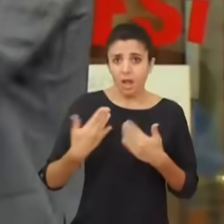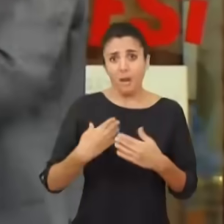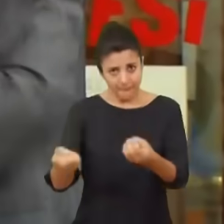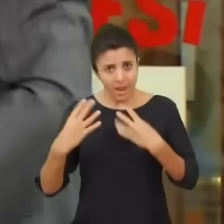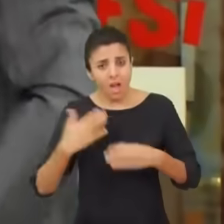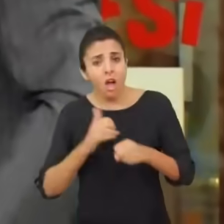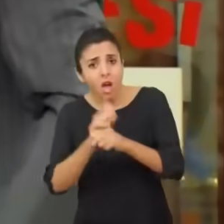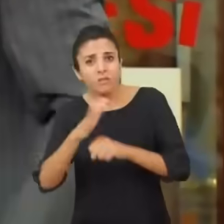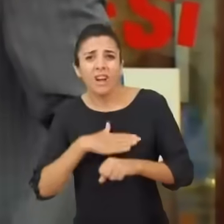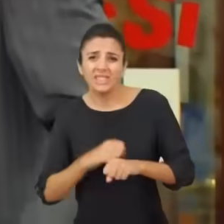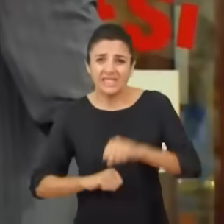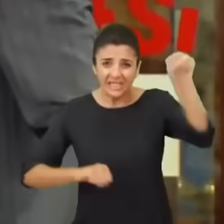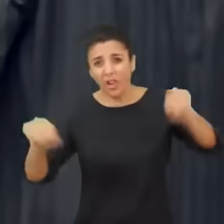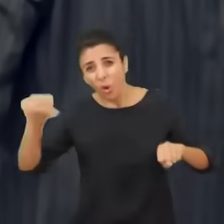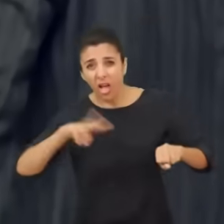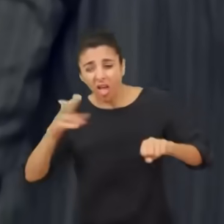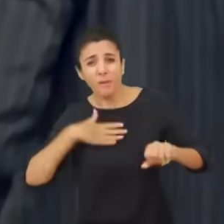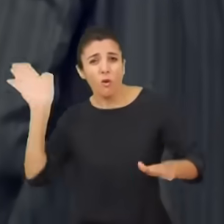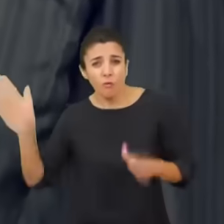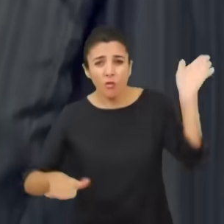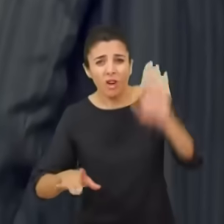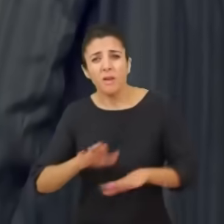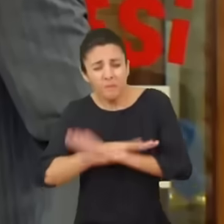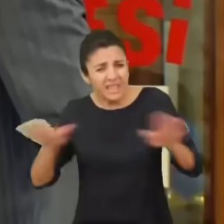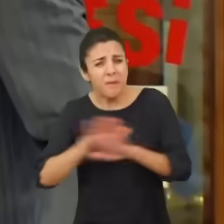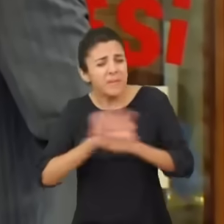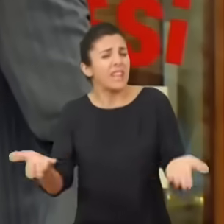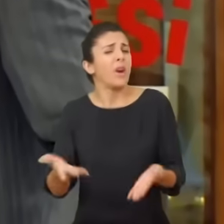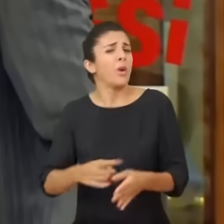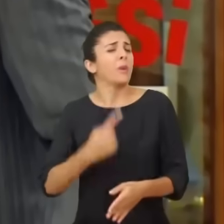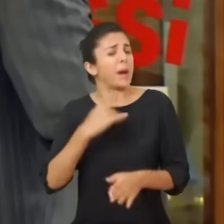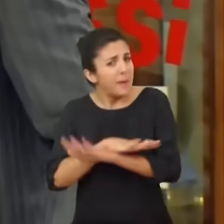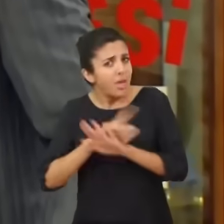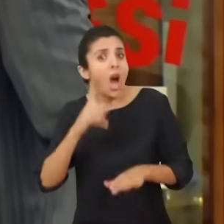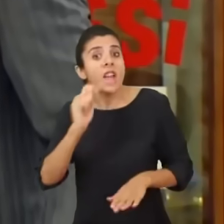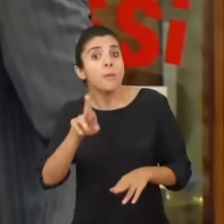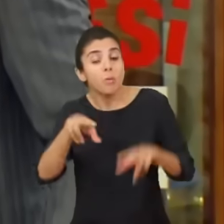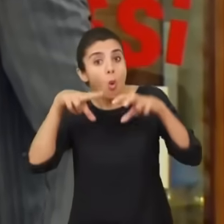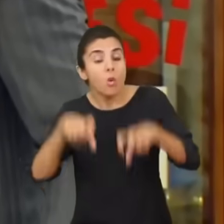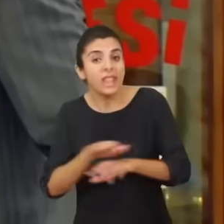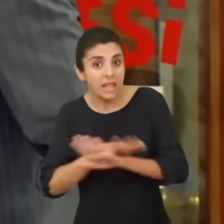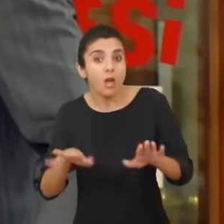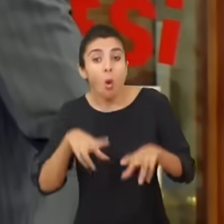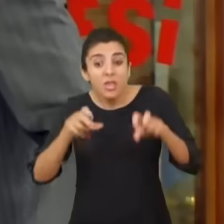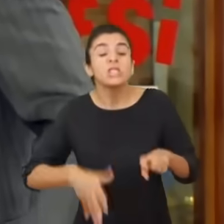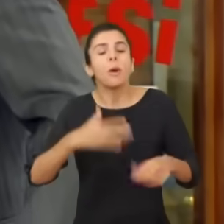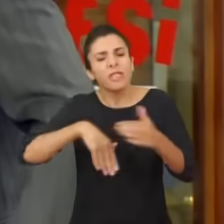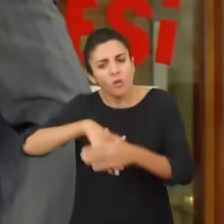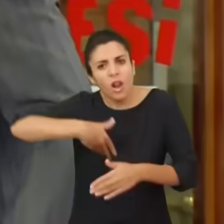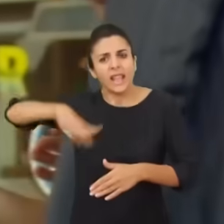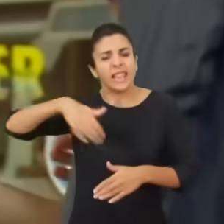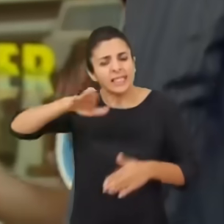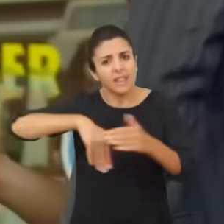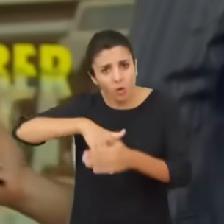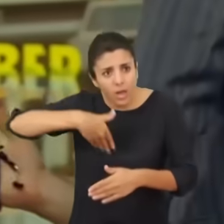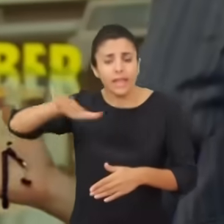ya. Dur oğlum, şimdi sağlı sollu dalacağım gene biriz ha. Bitmedi oğlum kavganız, bitmedi ya. Adam gibi oturacaksınız, oturun. Oturmayacaksınız, uzayın hadi. Arazi